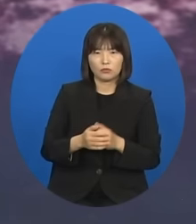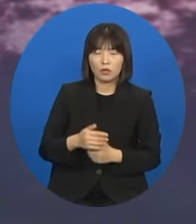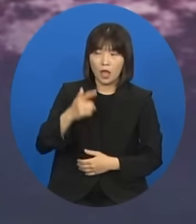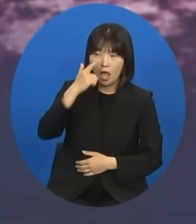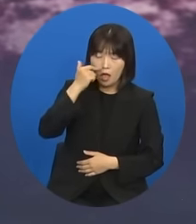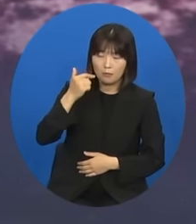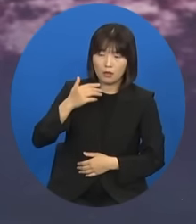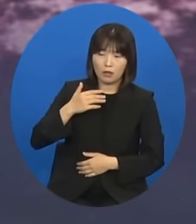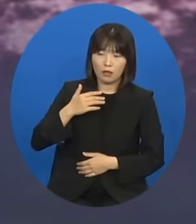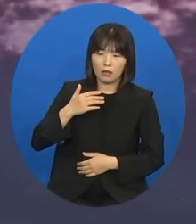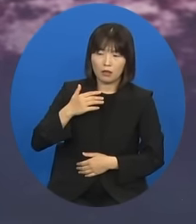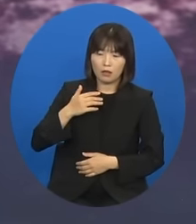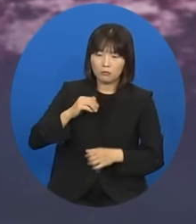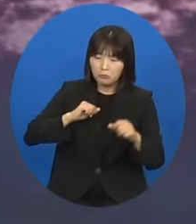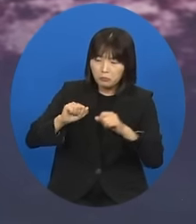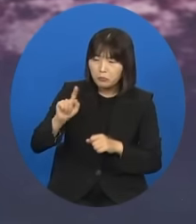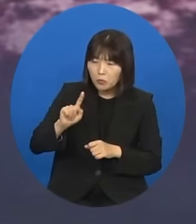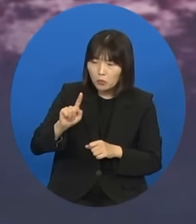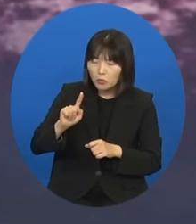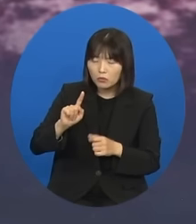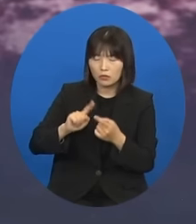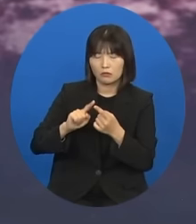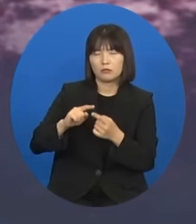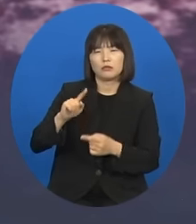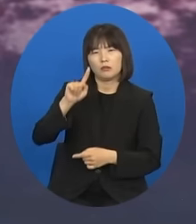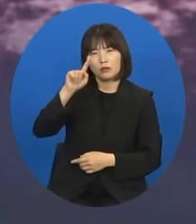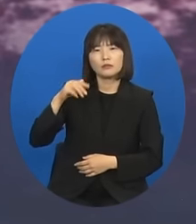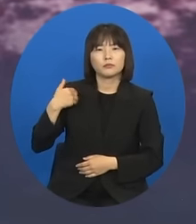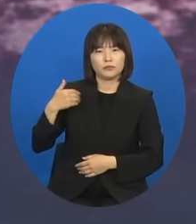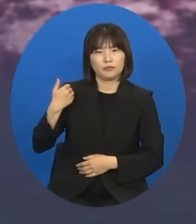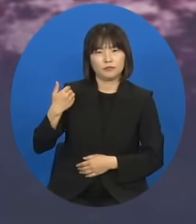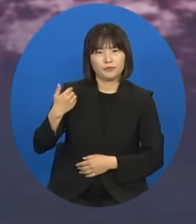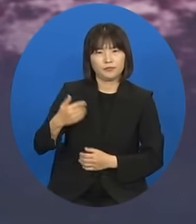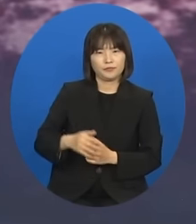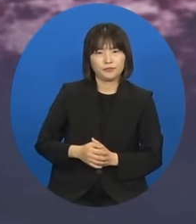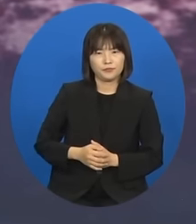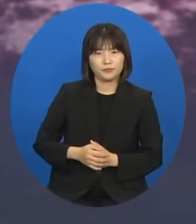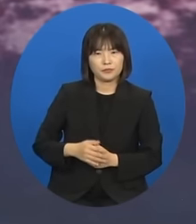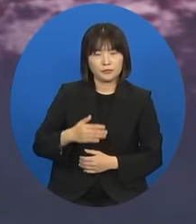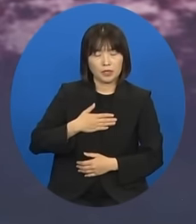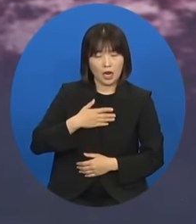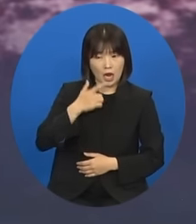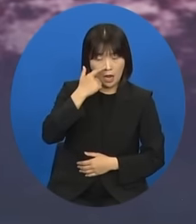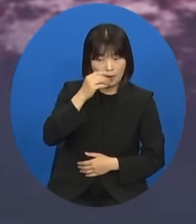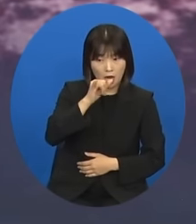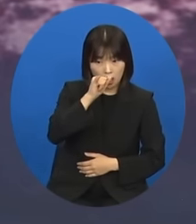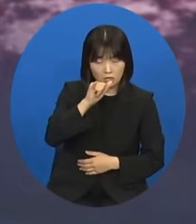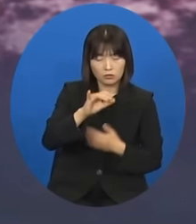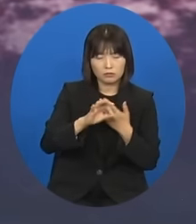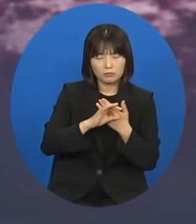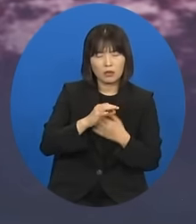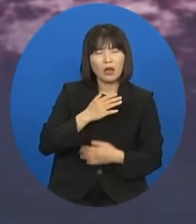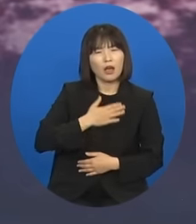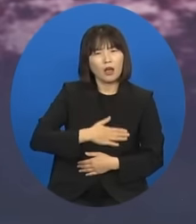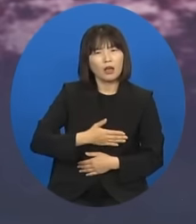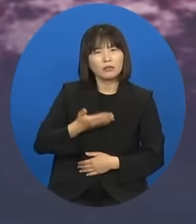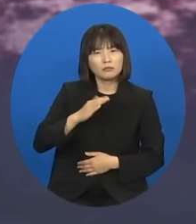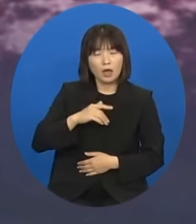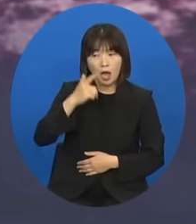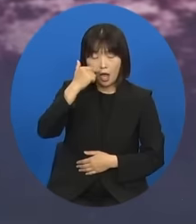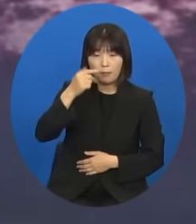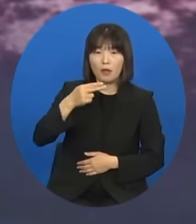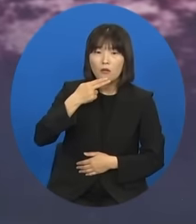했는지 몰라요 이분은 나에게도 아빠가 있었으면 알 텐데 나는 바 없이